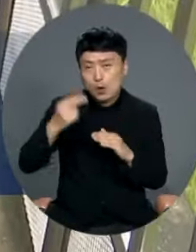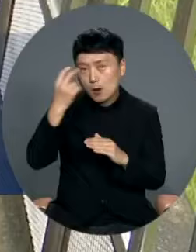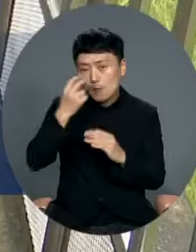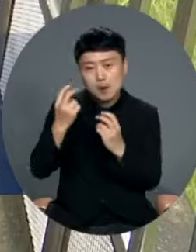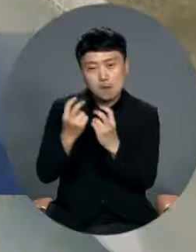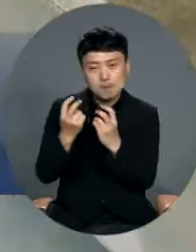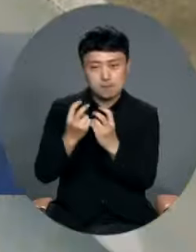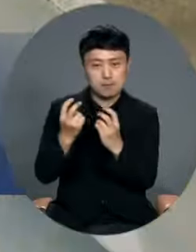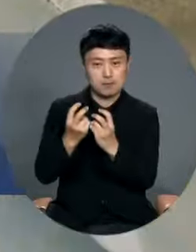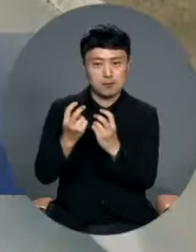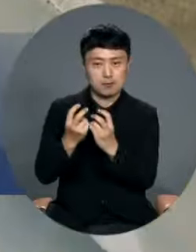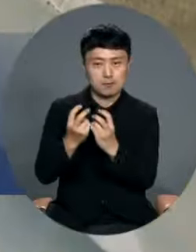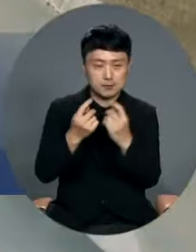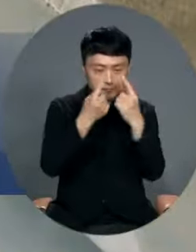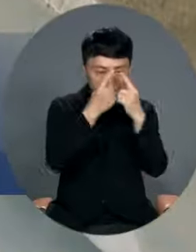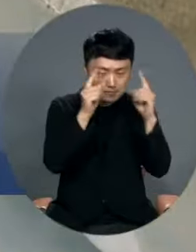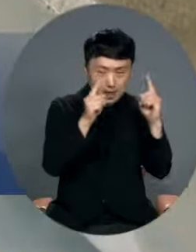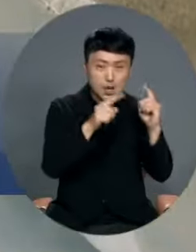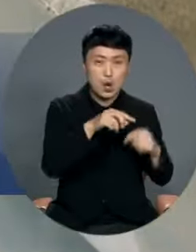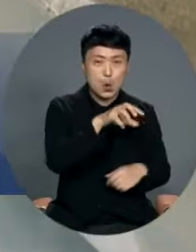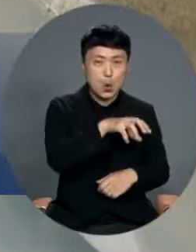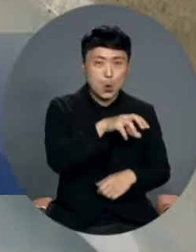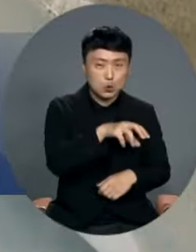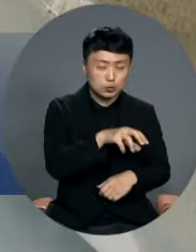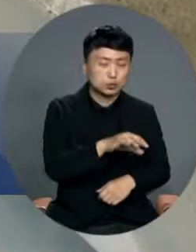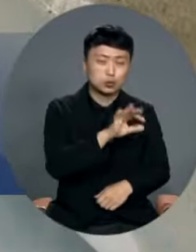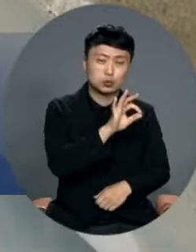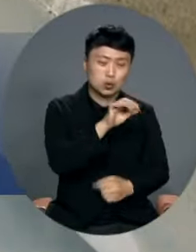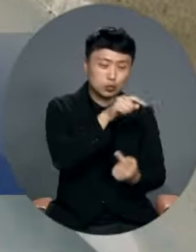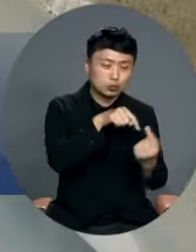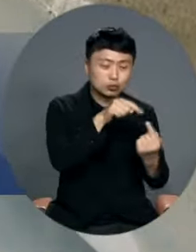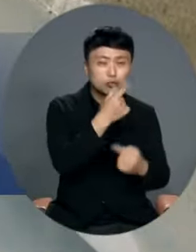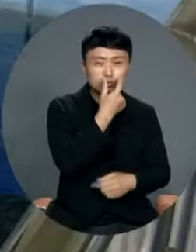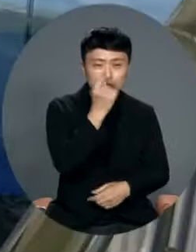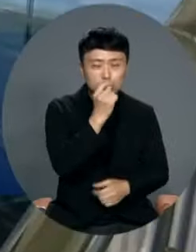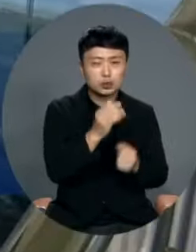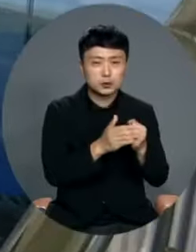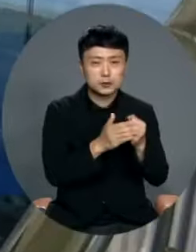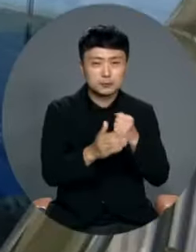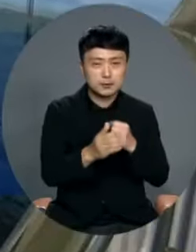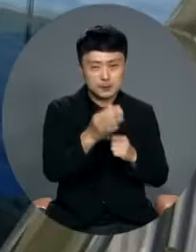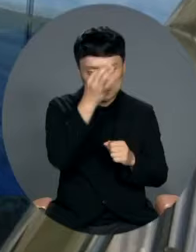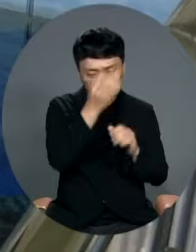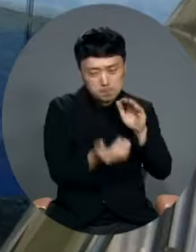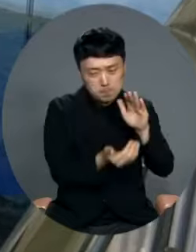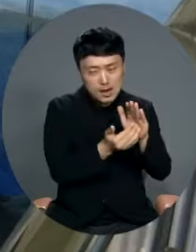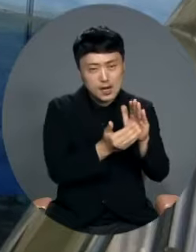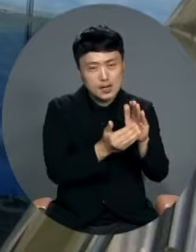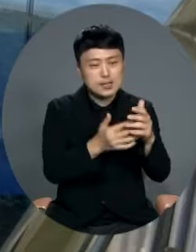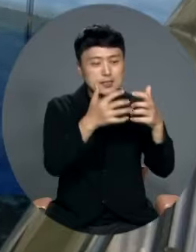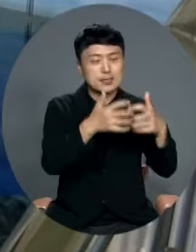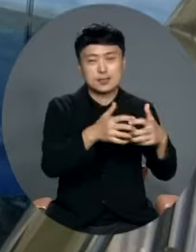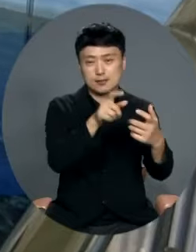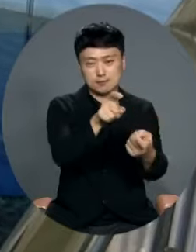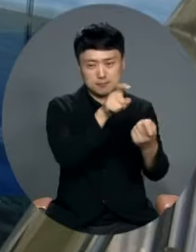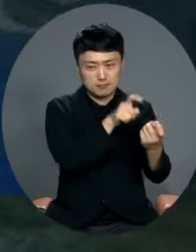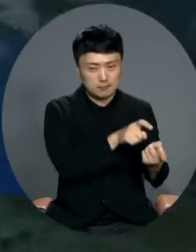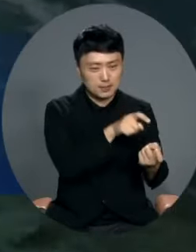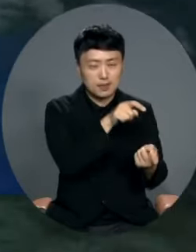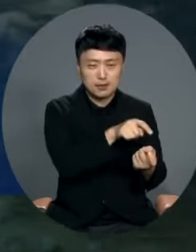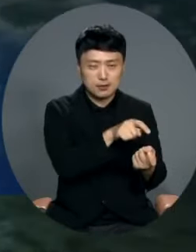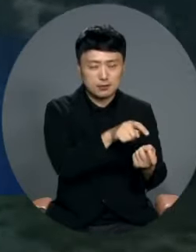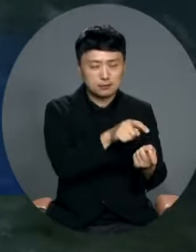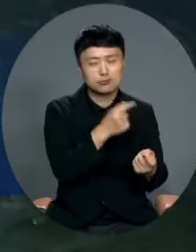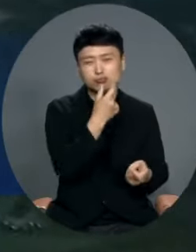뭐 대학은 사실 뭐 아시다시피 재정 형편이 그렇게 능력치 못하기 때문에 정확한 고가의 장비라든가 그걸 구입을